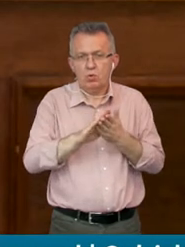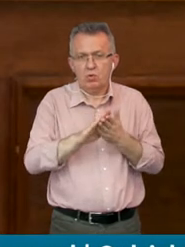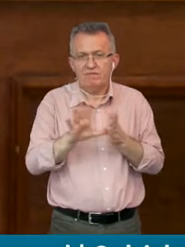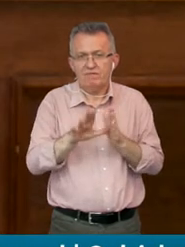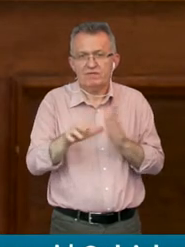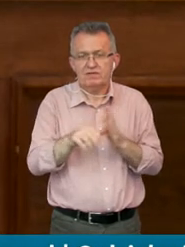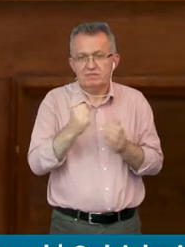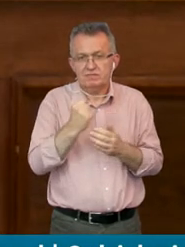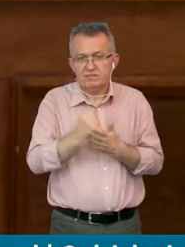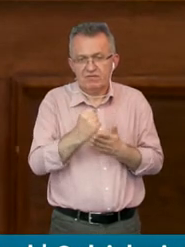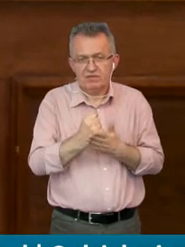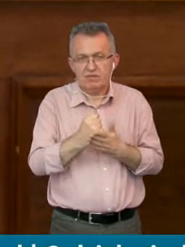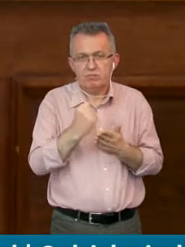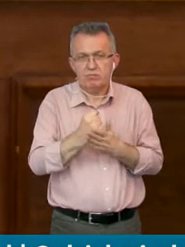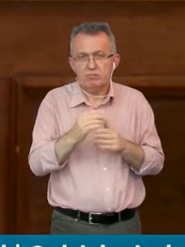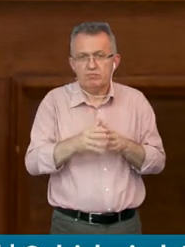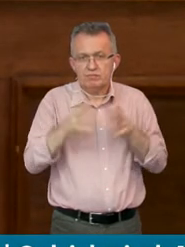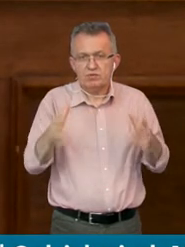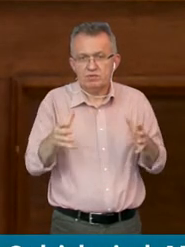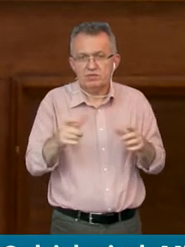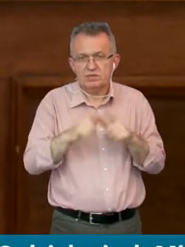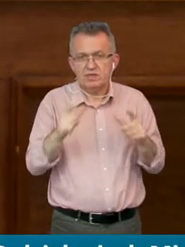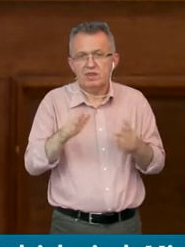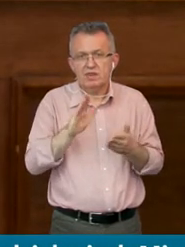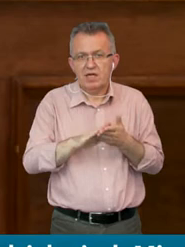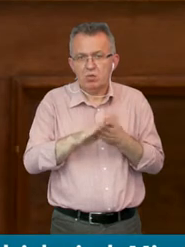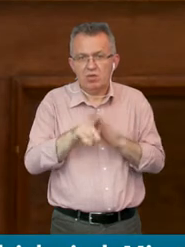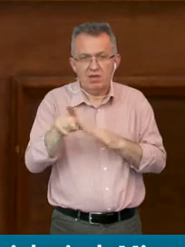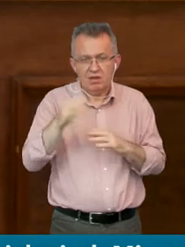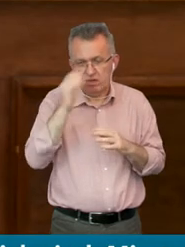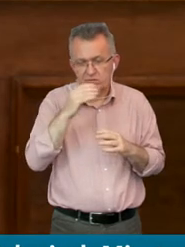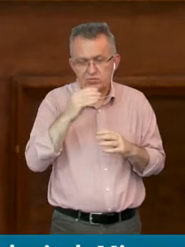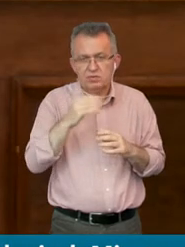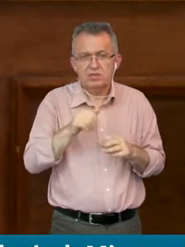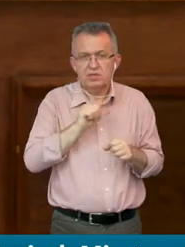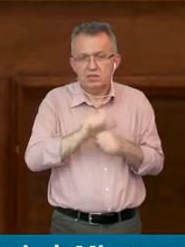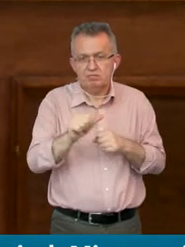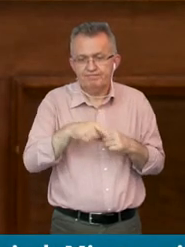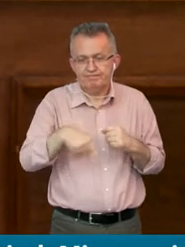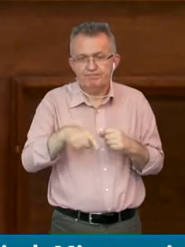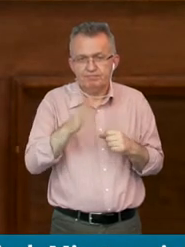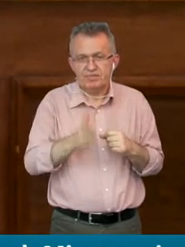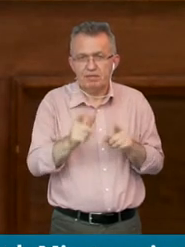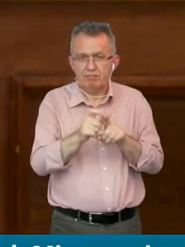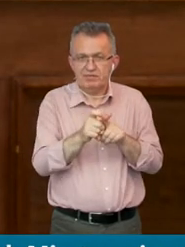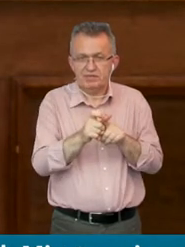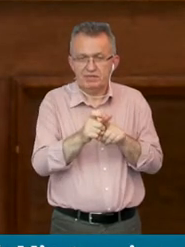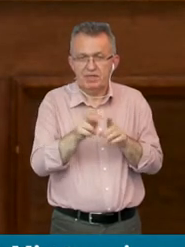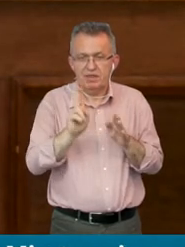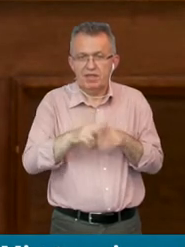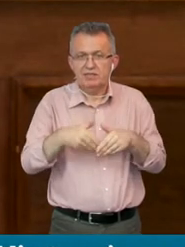radnymi, uchwałę Rady Miasta w sprawie poszerzenia zakresu nagród dla nauczycieli. Takie pojawią się w październiku na